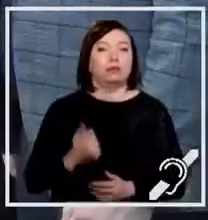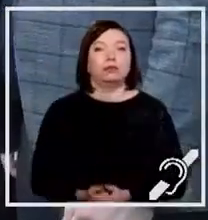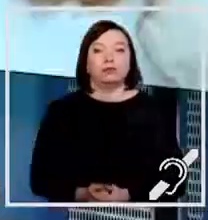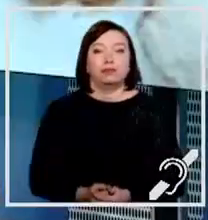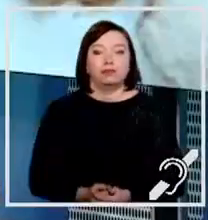ani